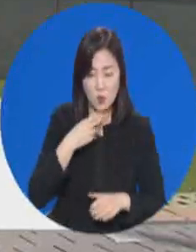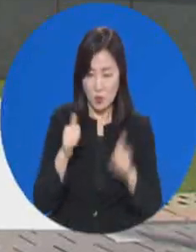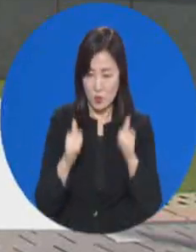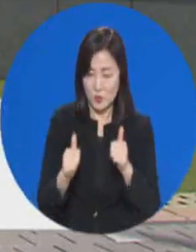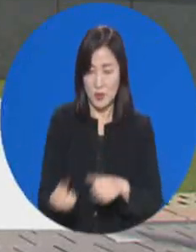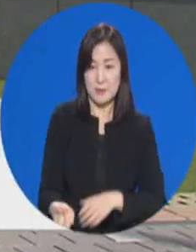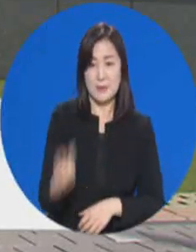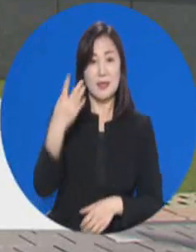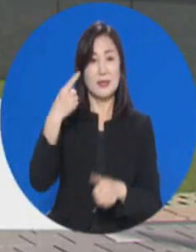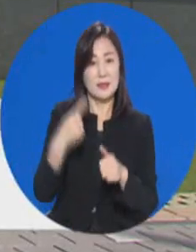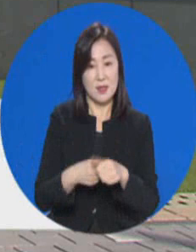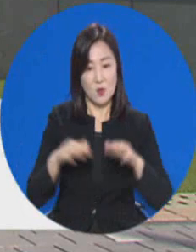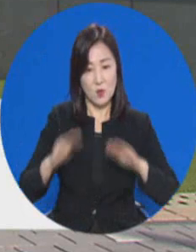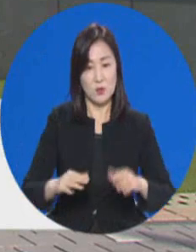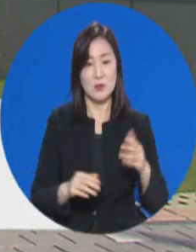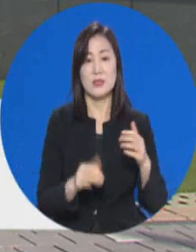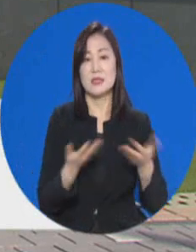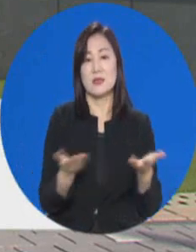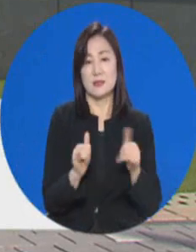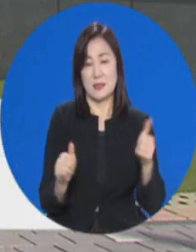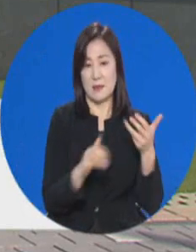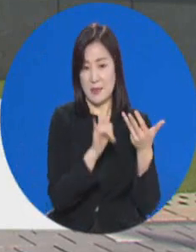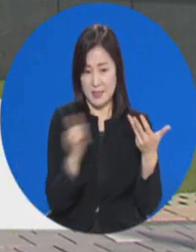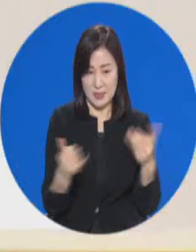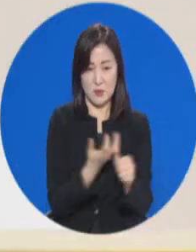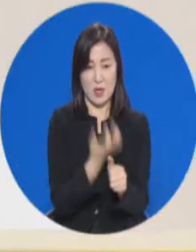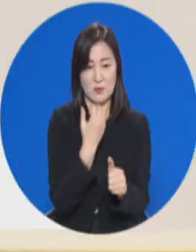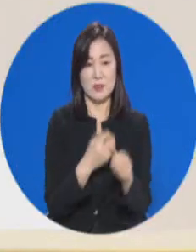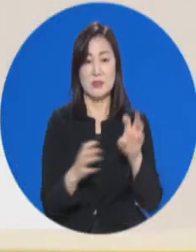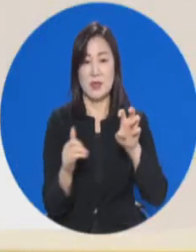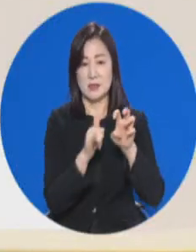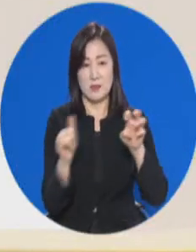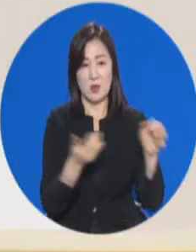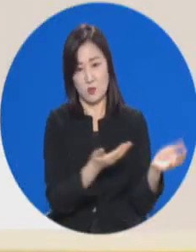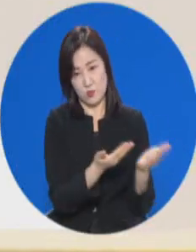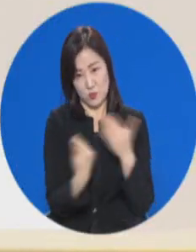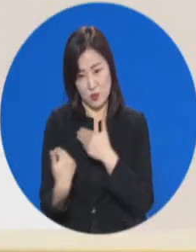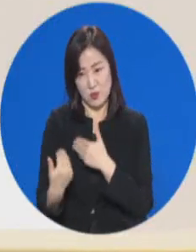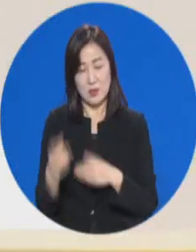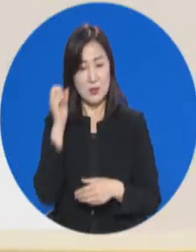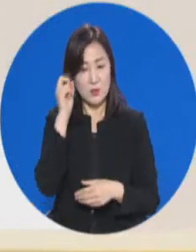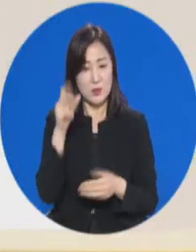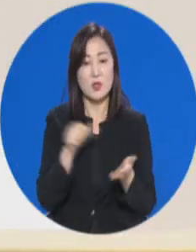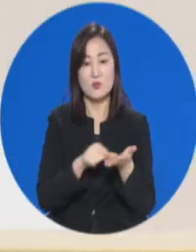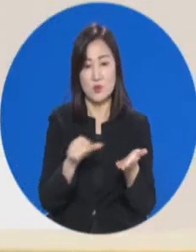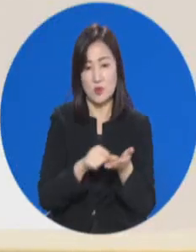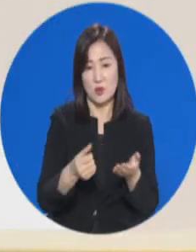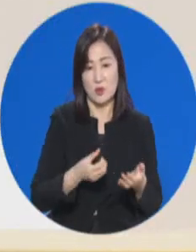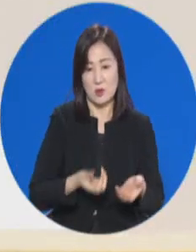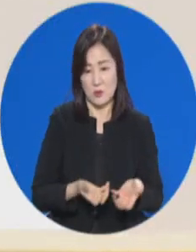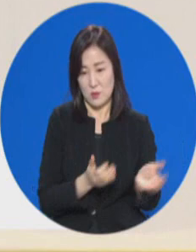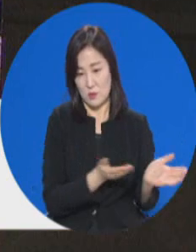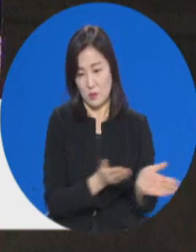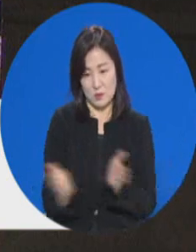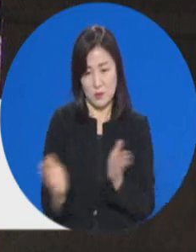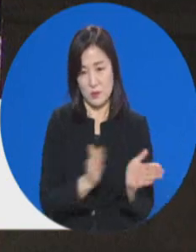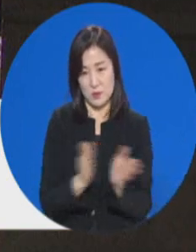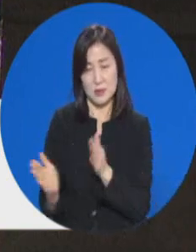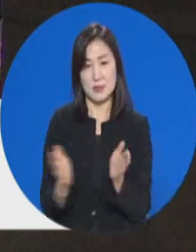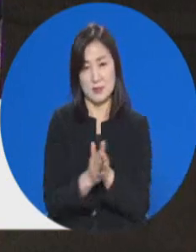오늘 노무자 80명과 화물차 기사 40명 등이 동원돼 호텔 가구와 집기를 꺼내는 작업이 이루어졌다고